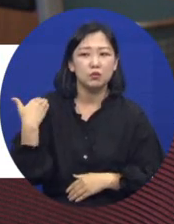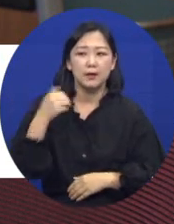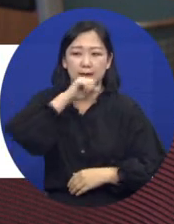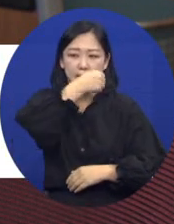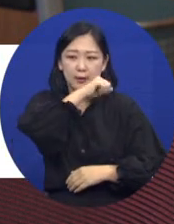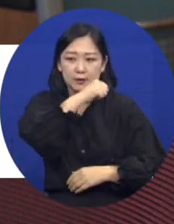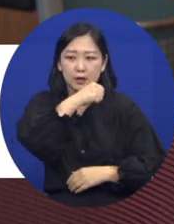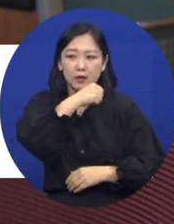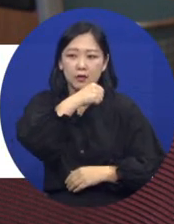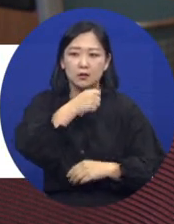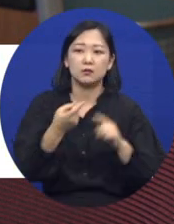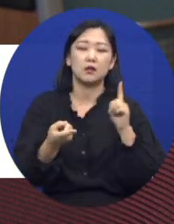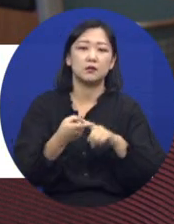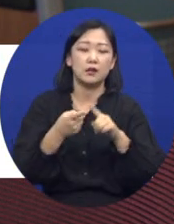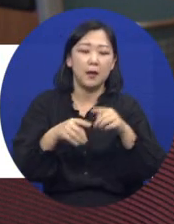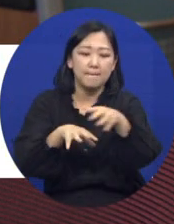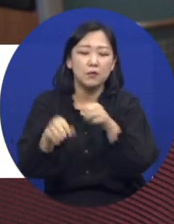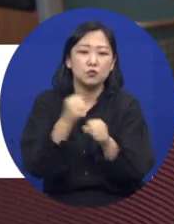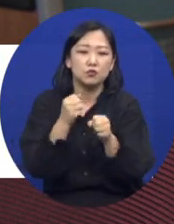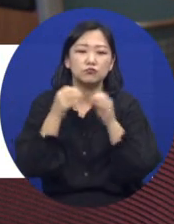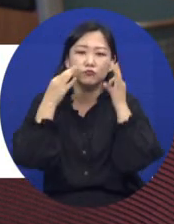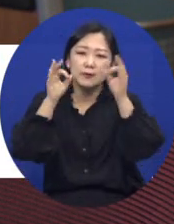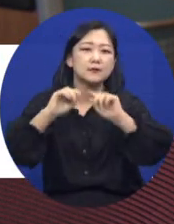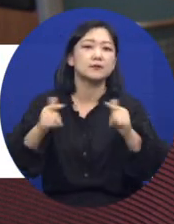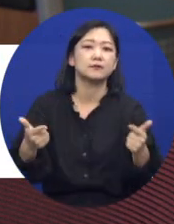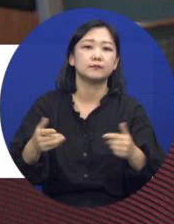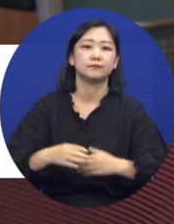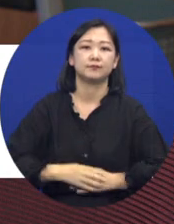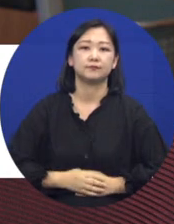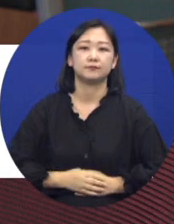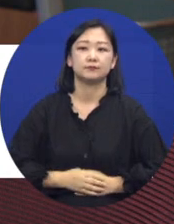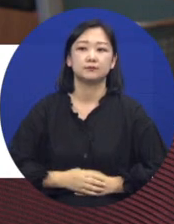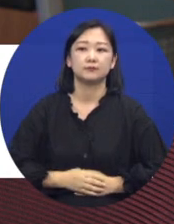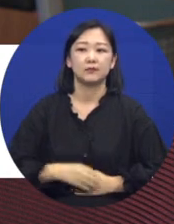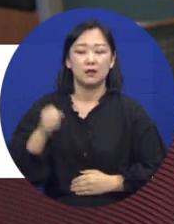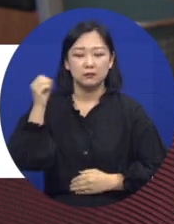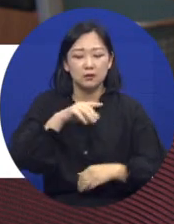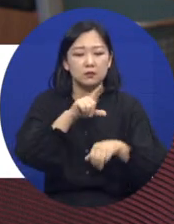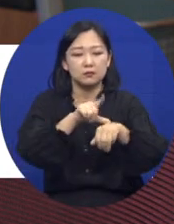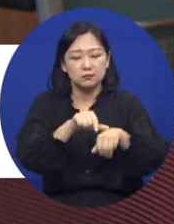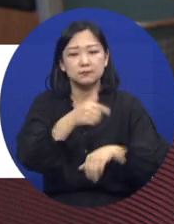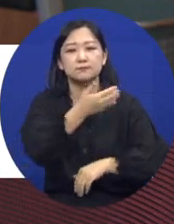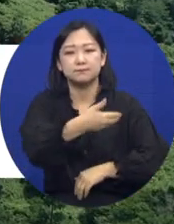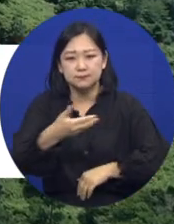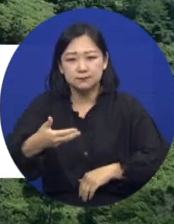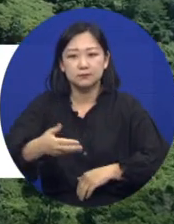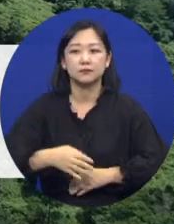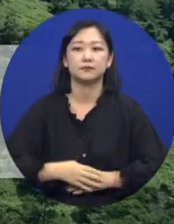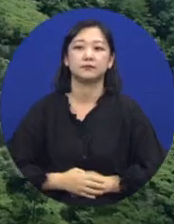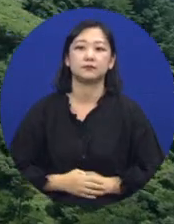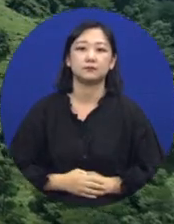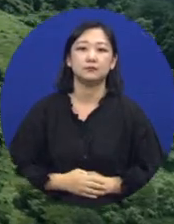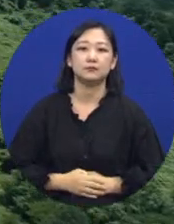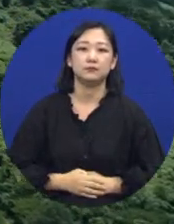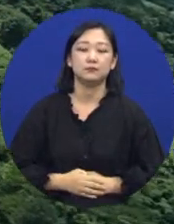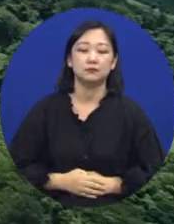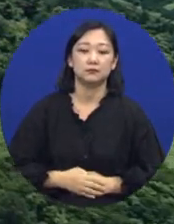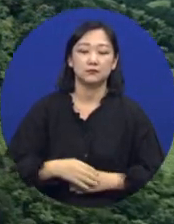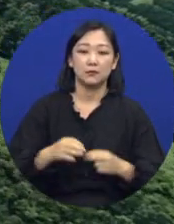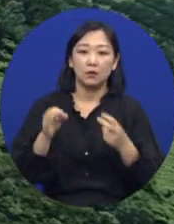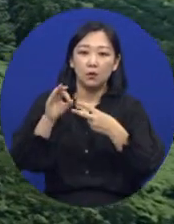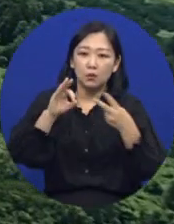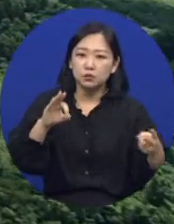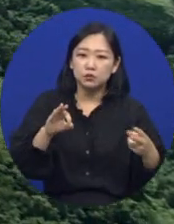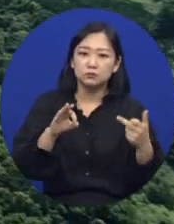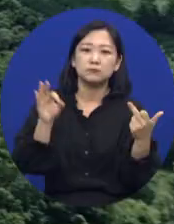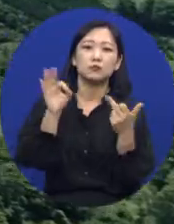대비해서 예산에서 편성을 한다든지 이런 노력을 안 한 거예요. 그냥 시간만 그냥 계속 죽인 겁니다. 한편 오등봉 공원